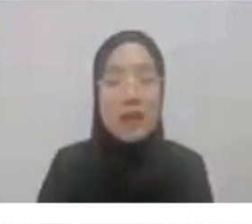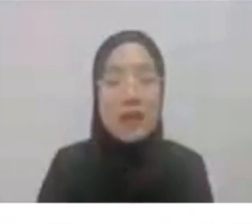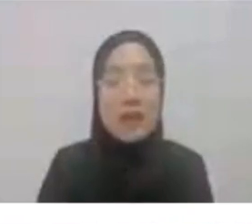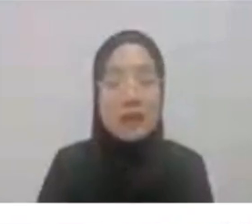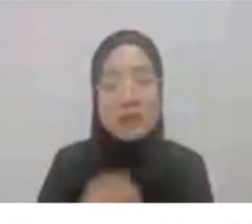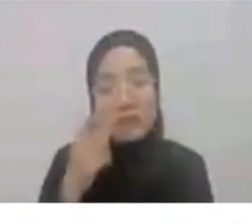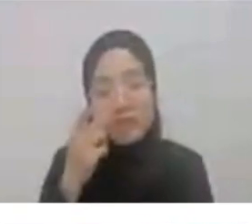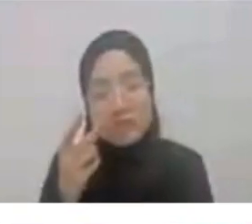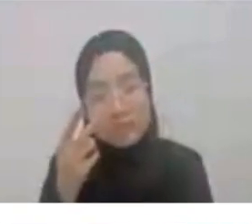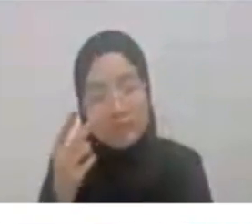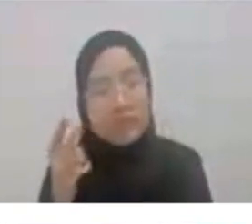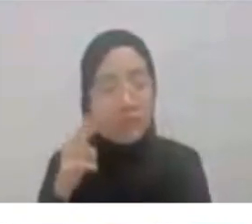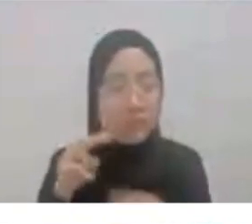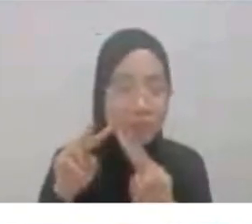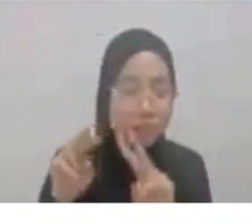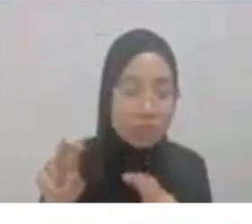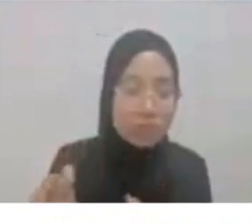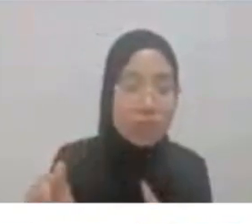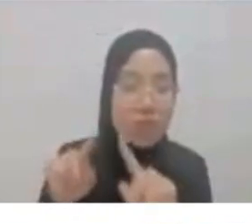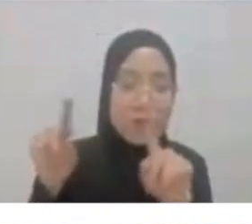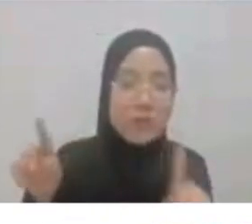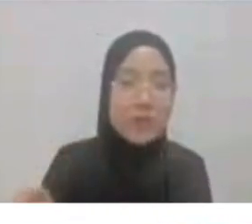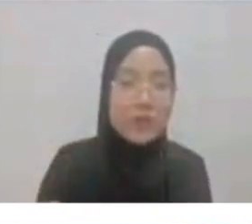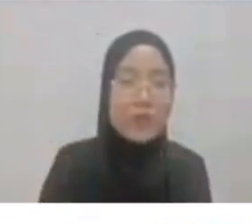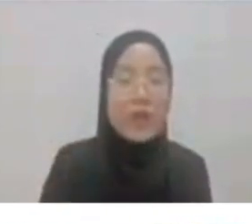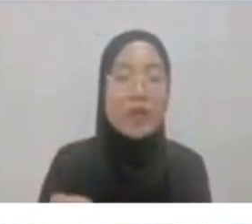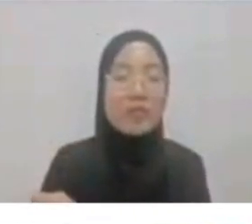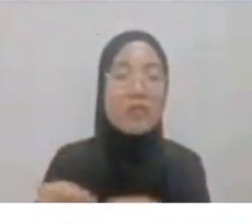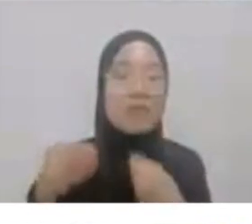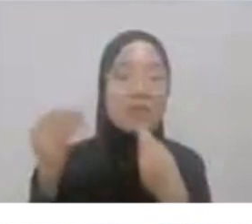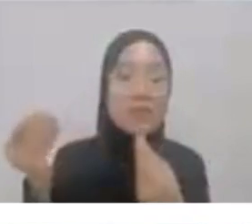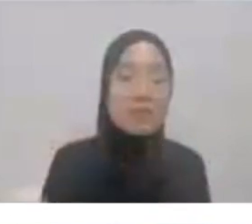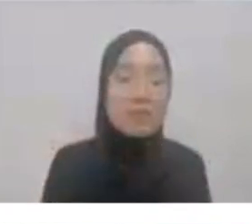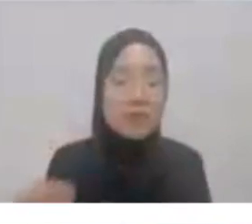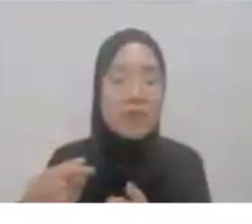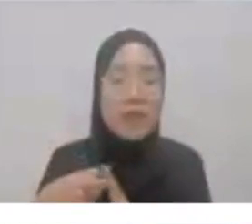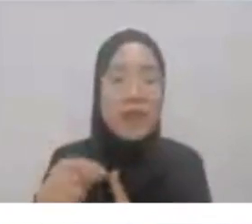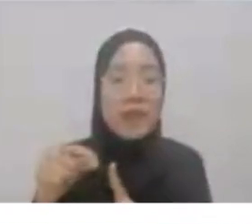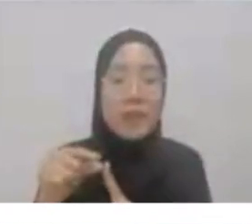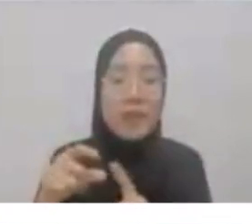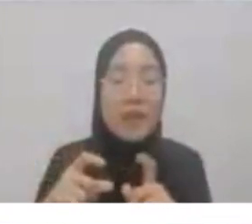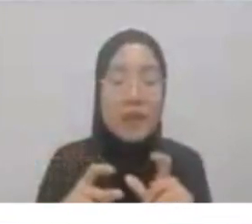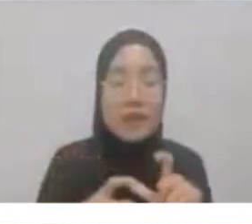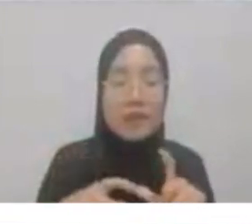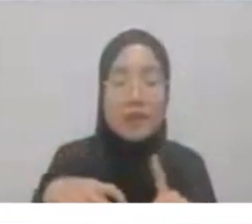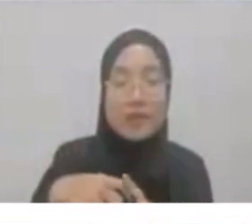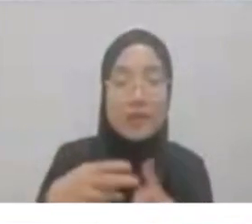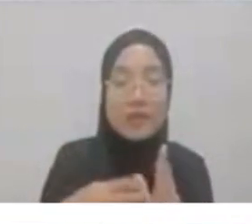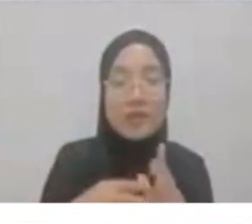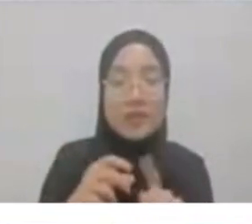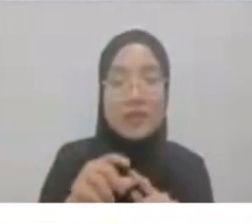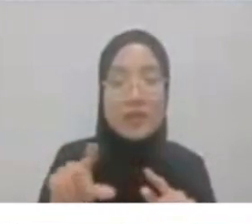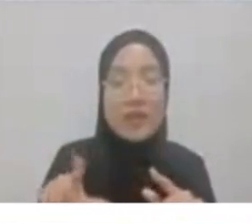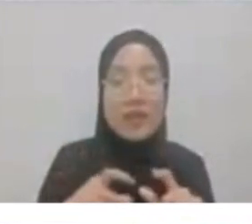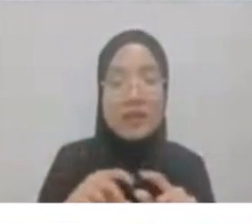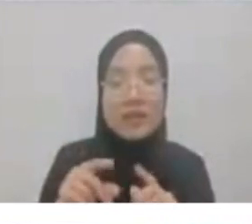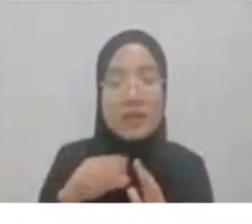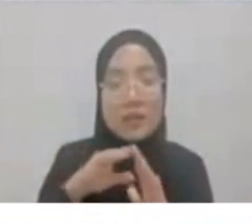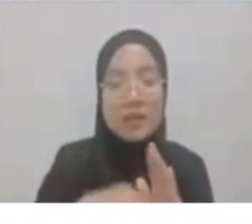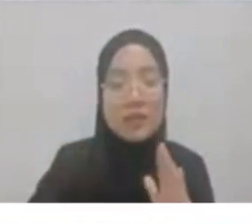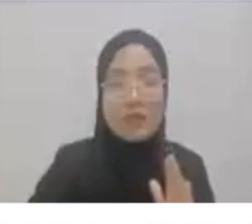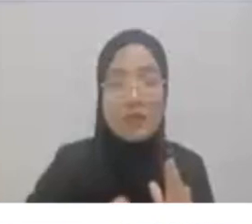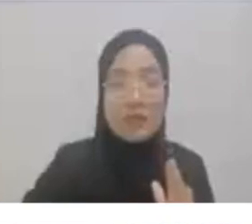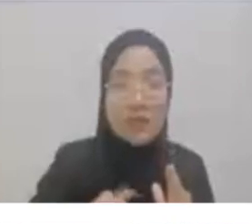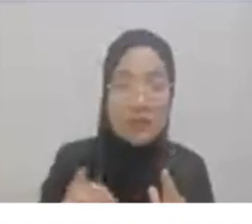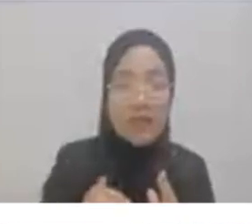dengan sakama terah ternyata KPPS 036 Desa Kendalsari salah mengadministrasikan keenam pemilik tersebut yang mana seluruhnya